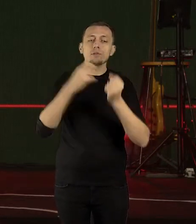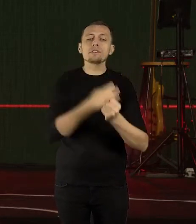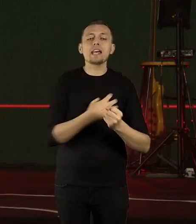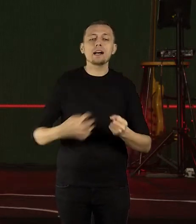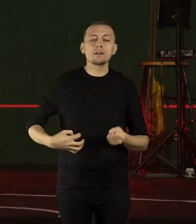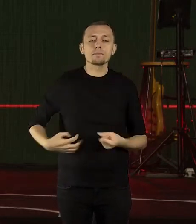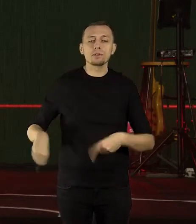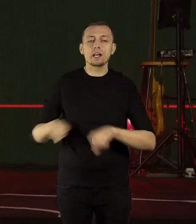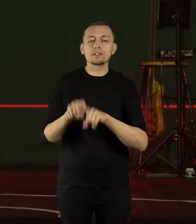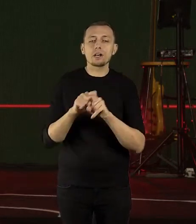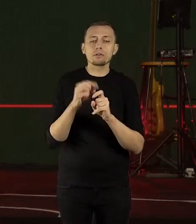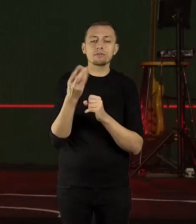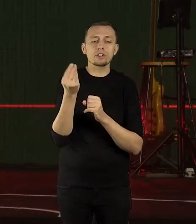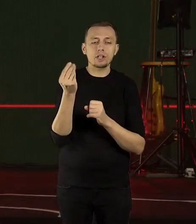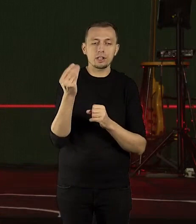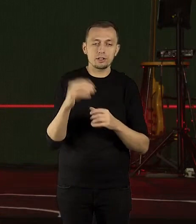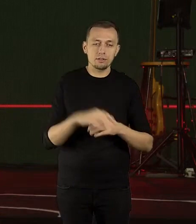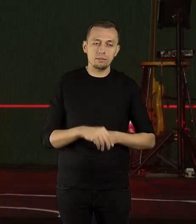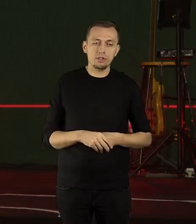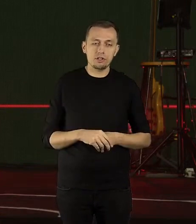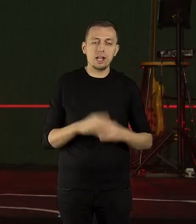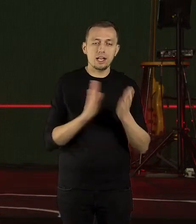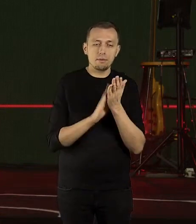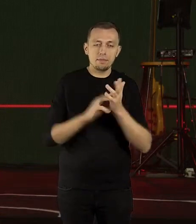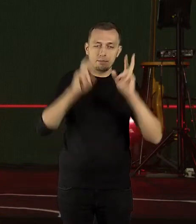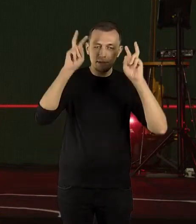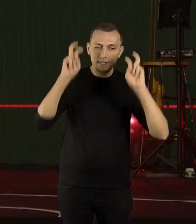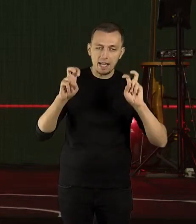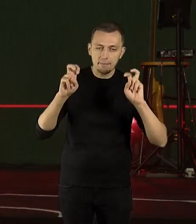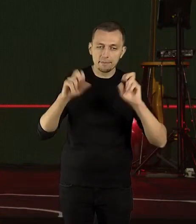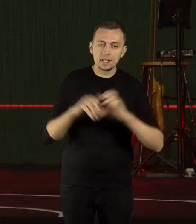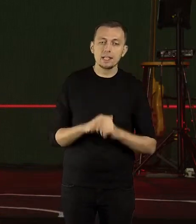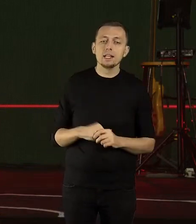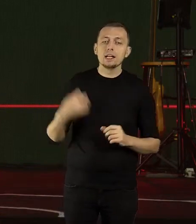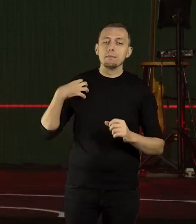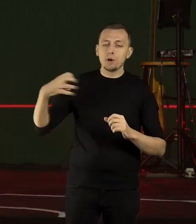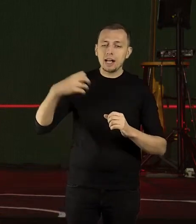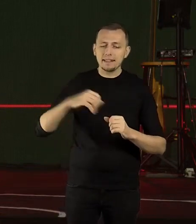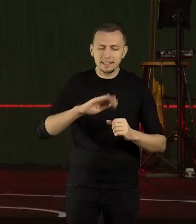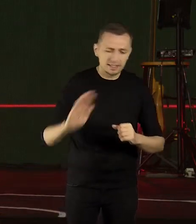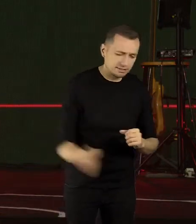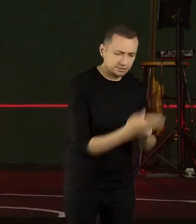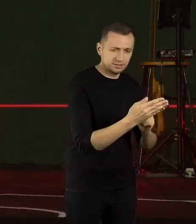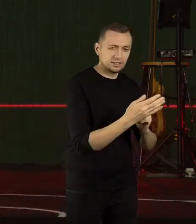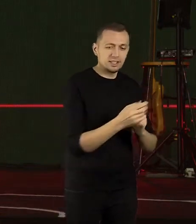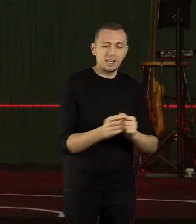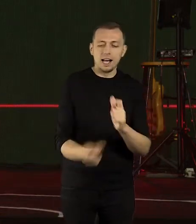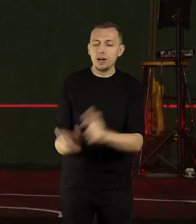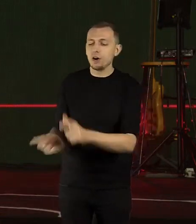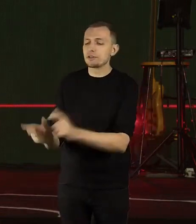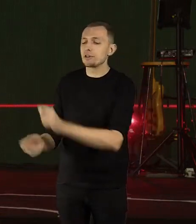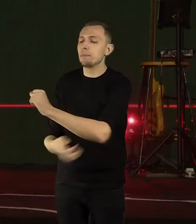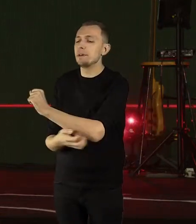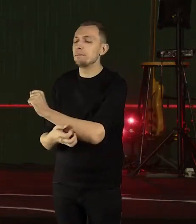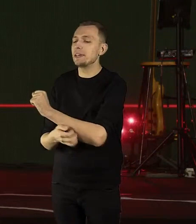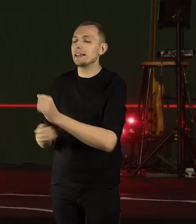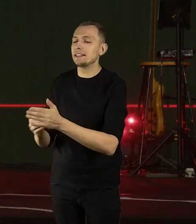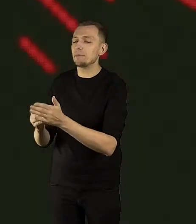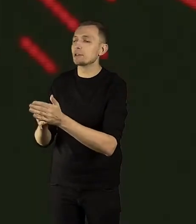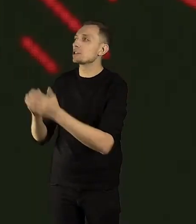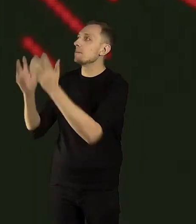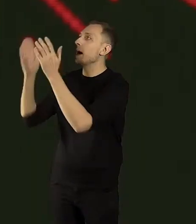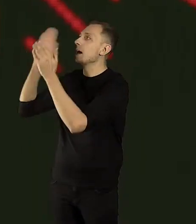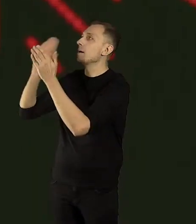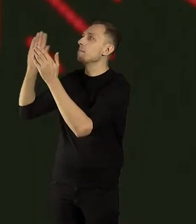dobrami, a bogatych odprawił z niczym. W całej historii, posłuchajcie tego uważnie,